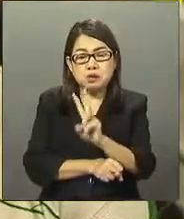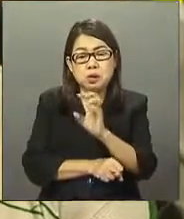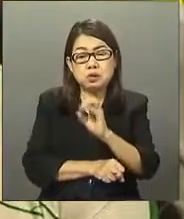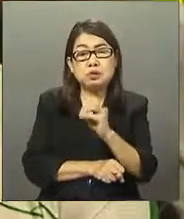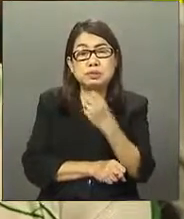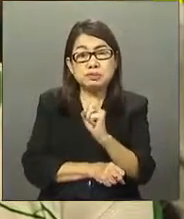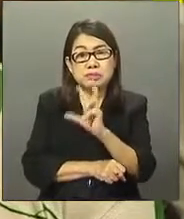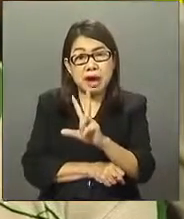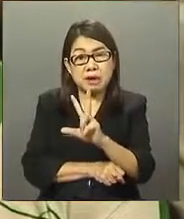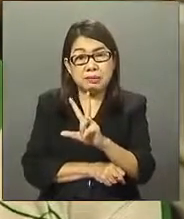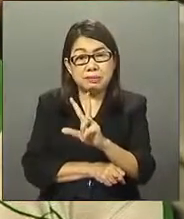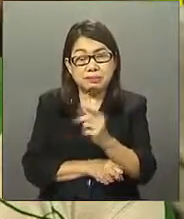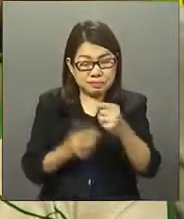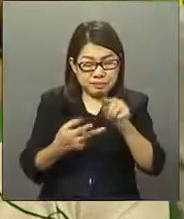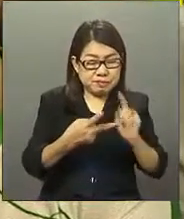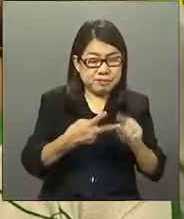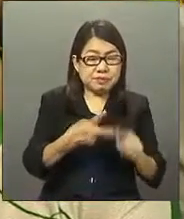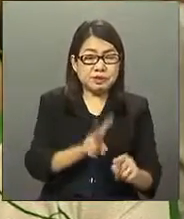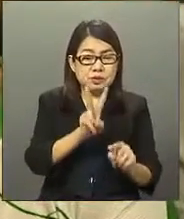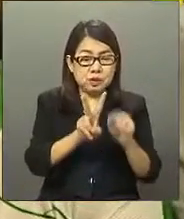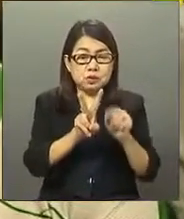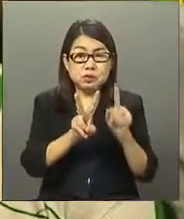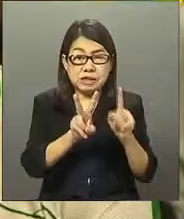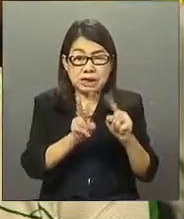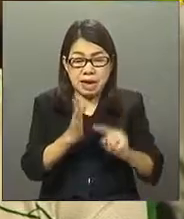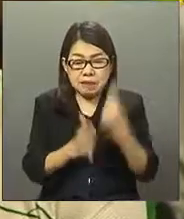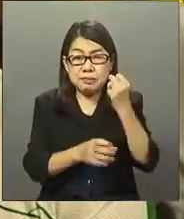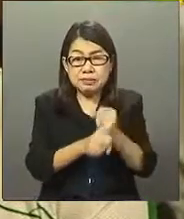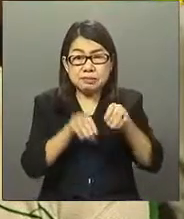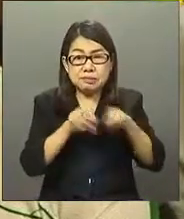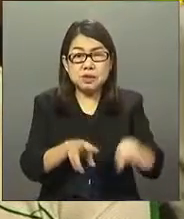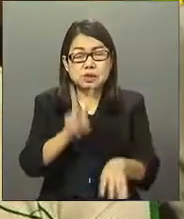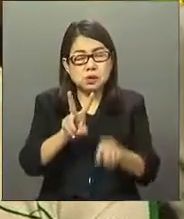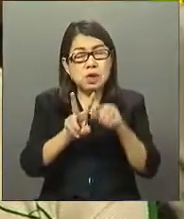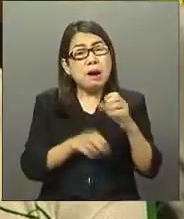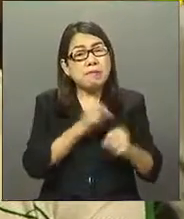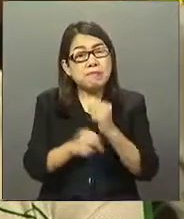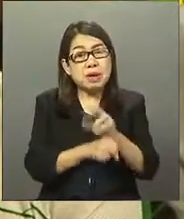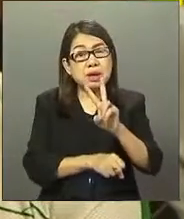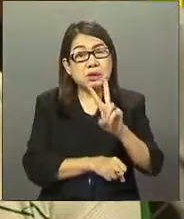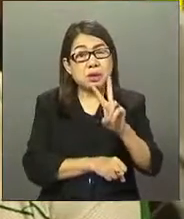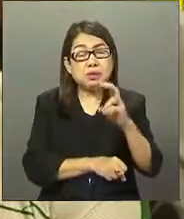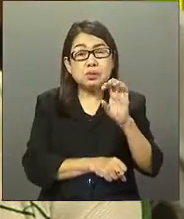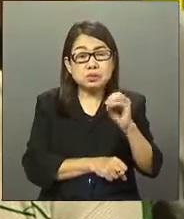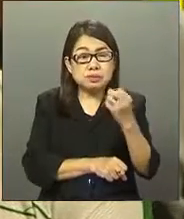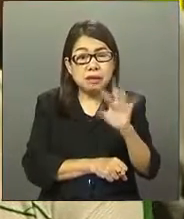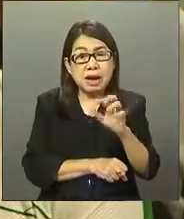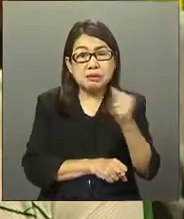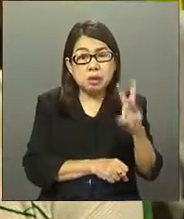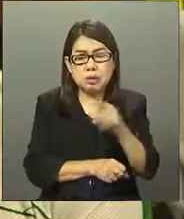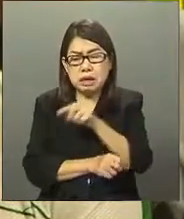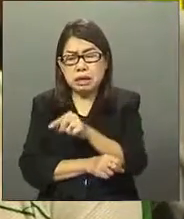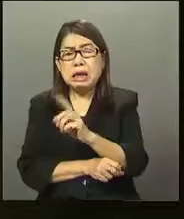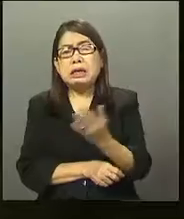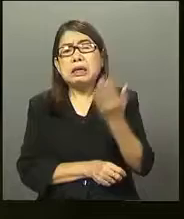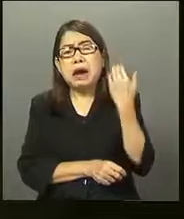ว 2.1 เนี่ยเมื่อประมาณปี2015หรือ2016นี้ผมไม่แน่ใจนั่นคือเอาเทคโนโลยีเก่